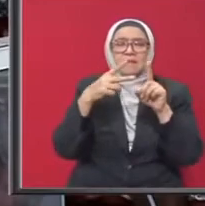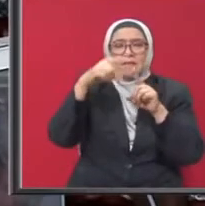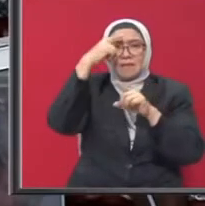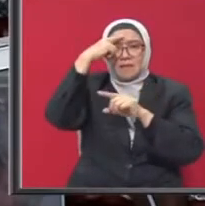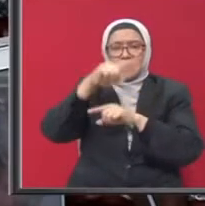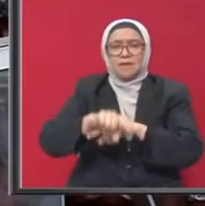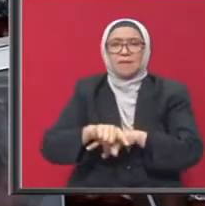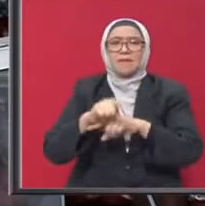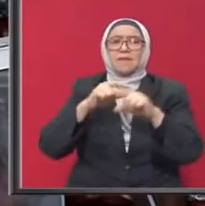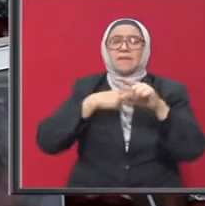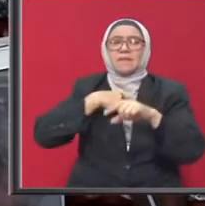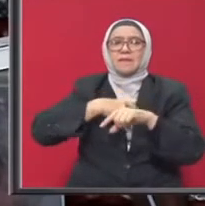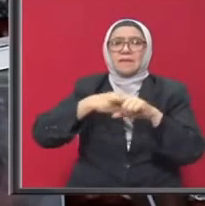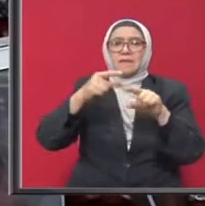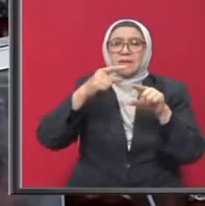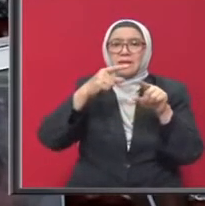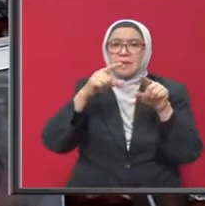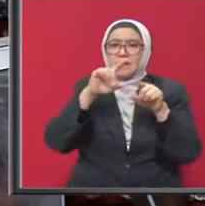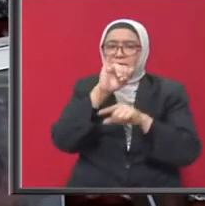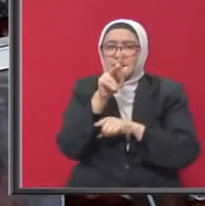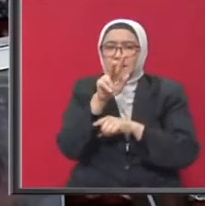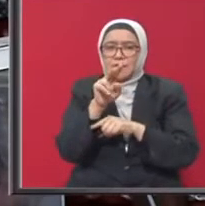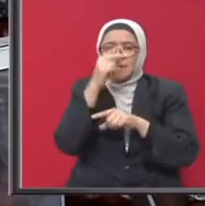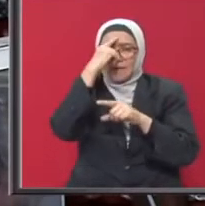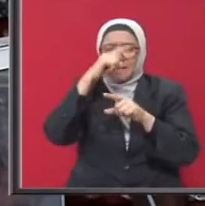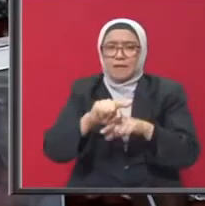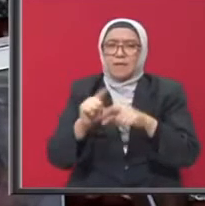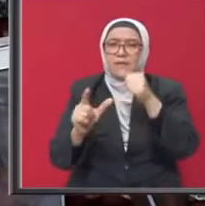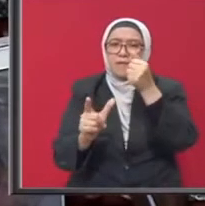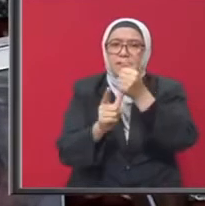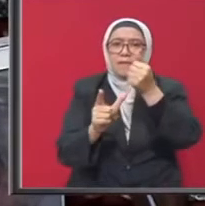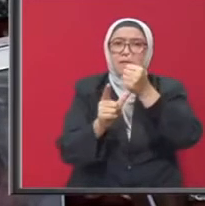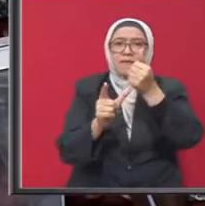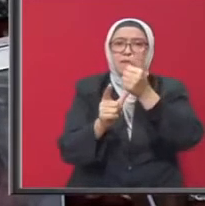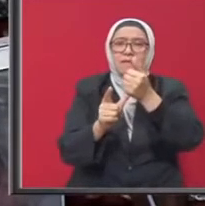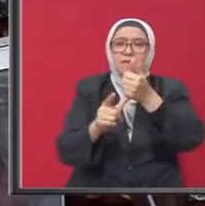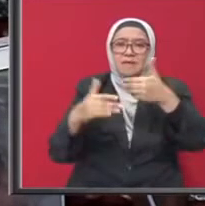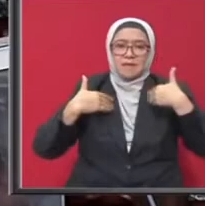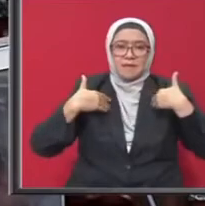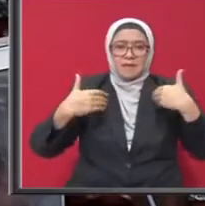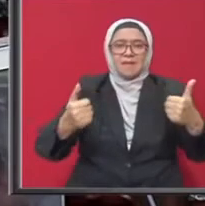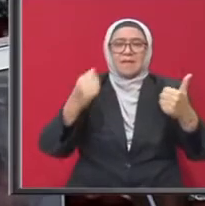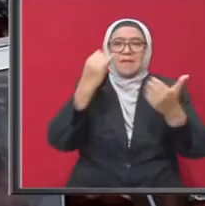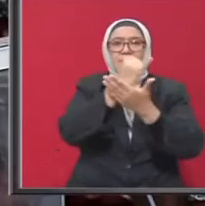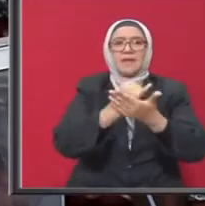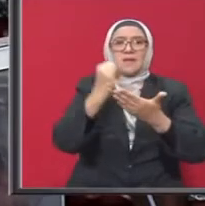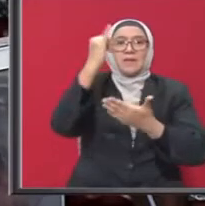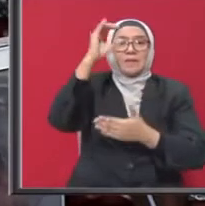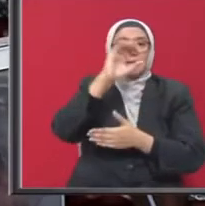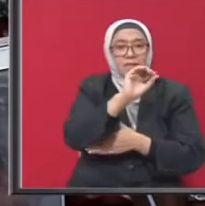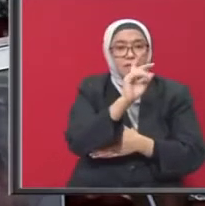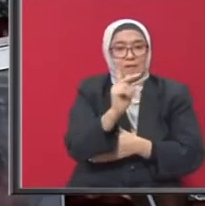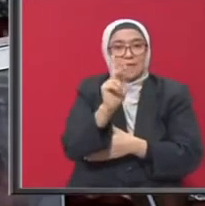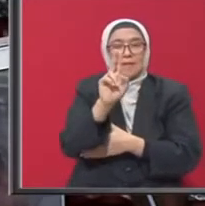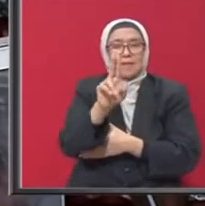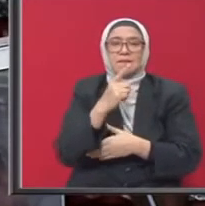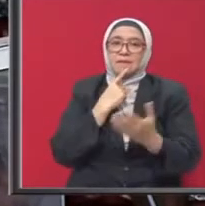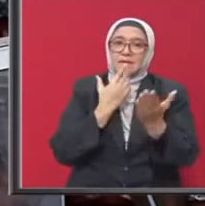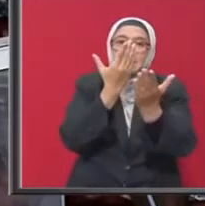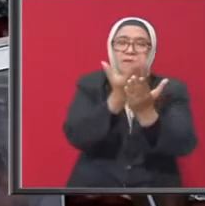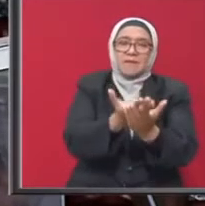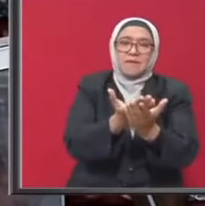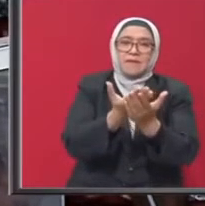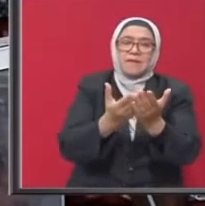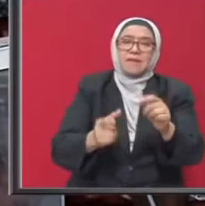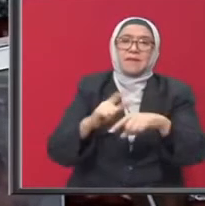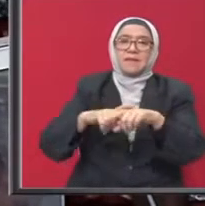dan 289 jawatan pembantu perawatan kesehatan di institusi oke you cadangan perwujutan dan